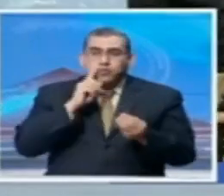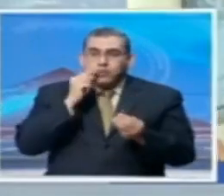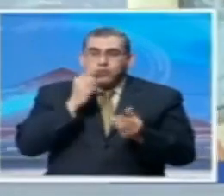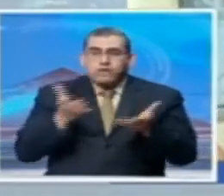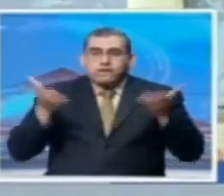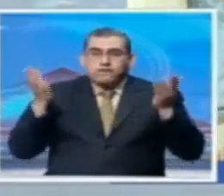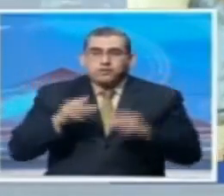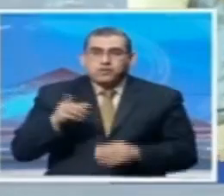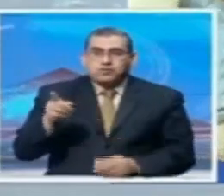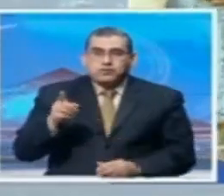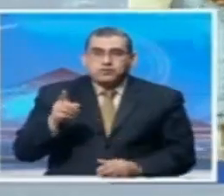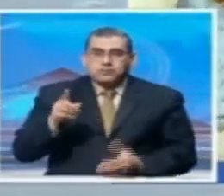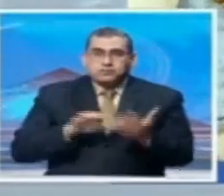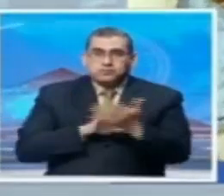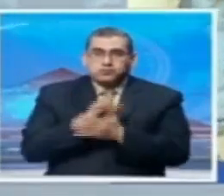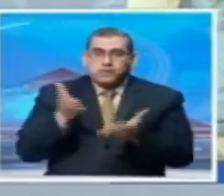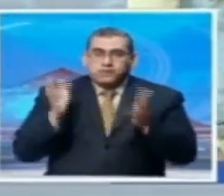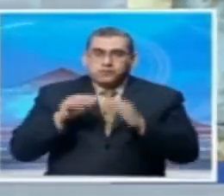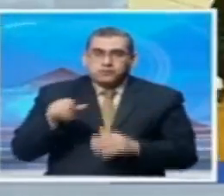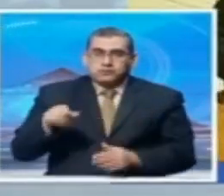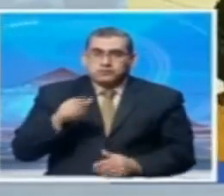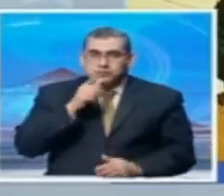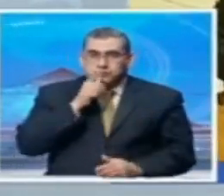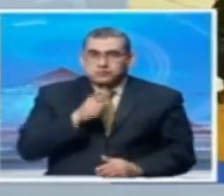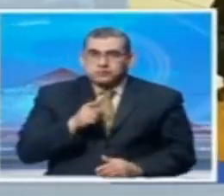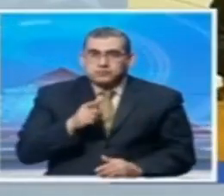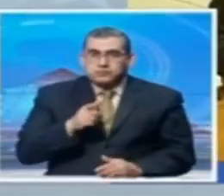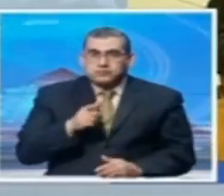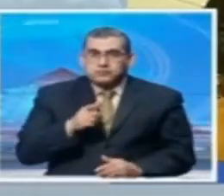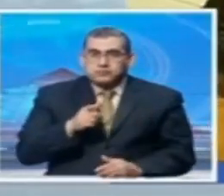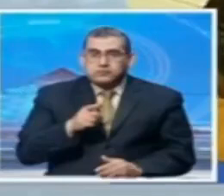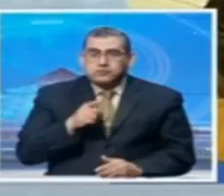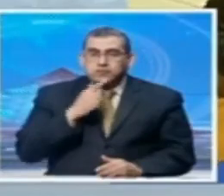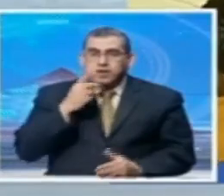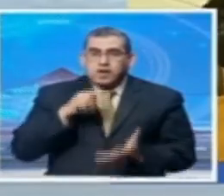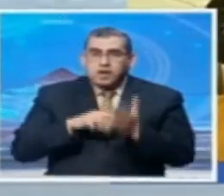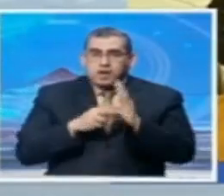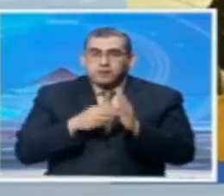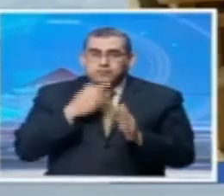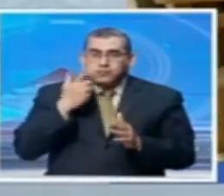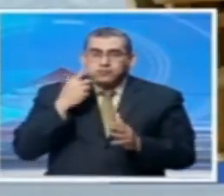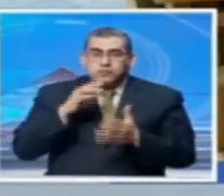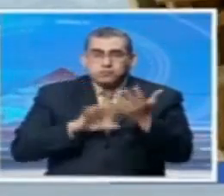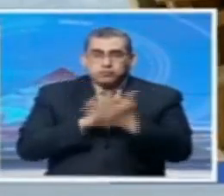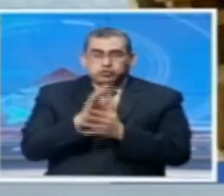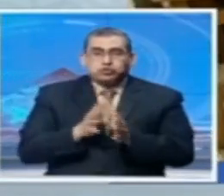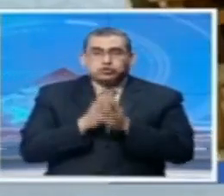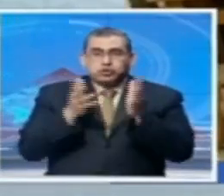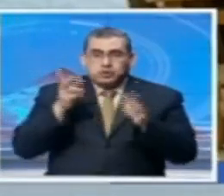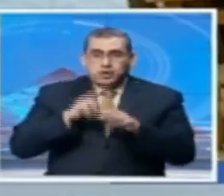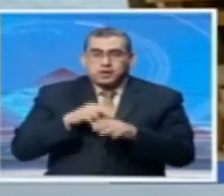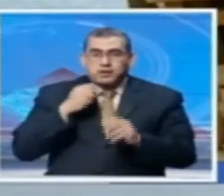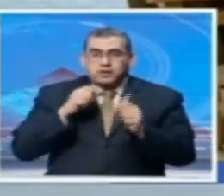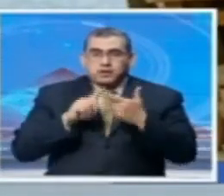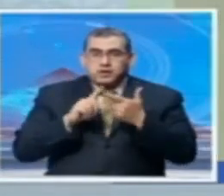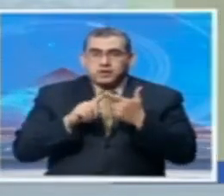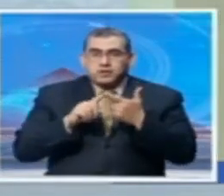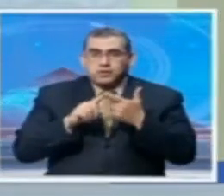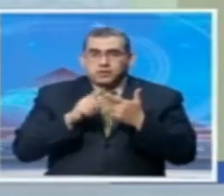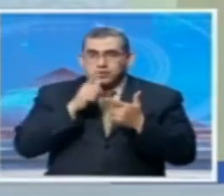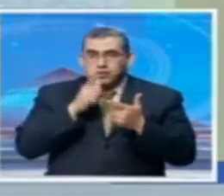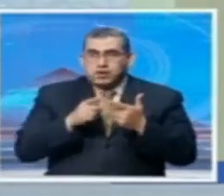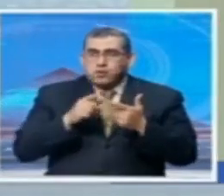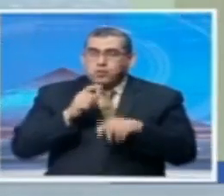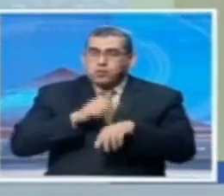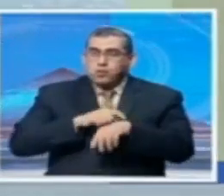هم متواجدين بره، يعني فده مشكله كمان. ده في مشكله ثانيه كمان في وده ممكن مش